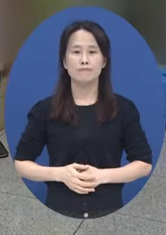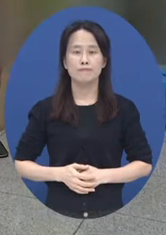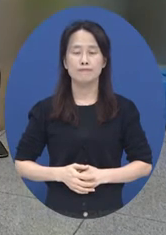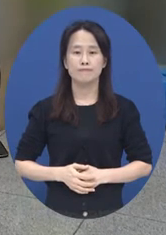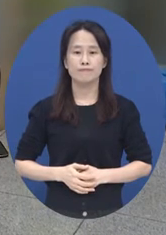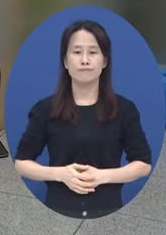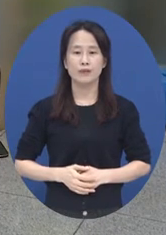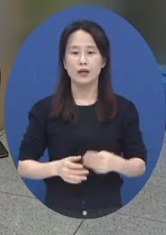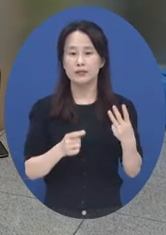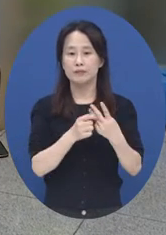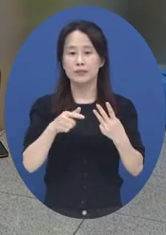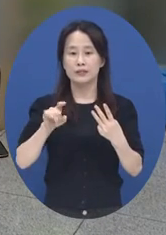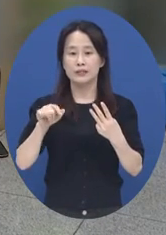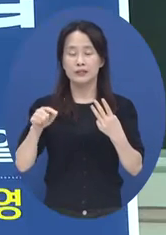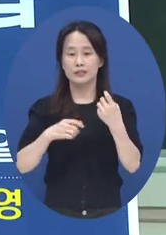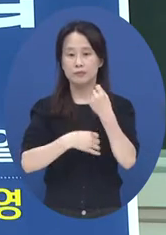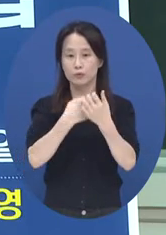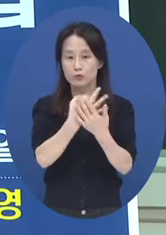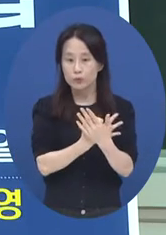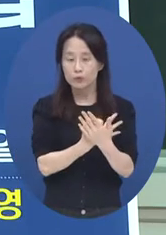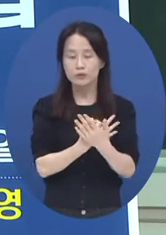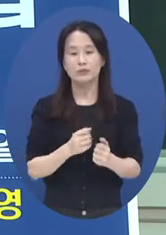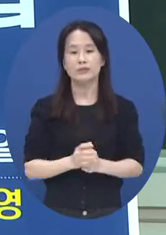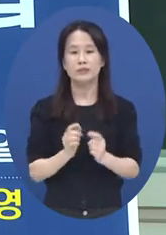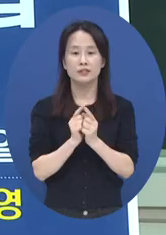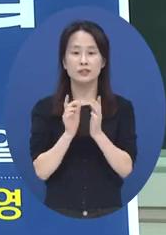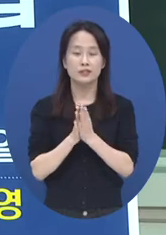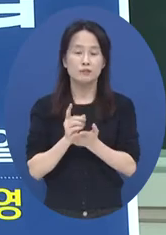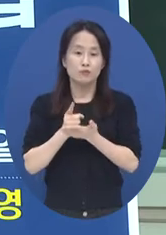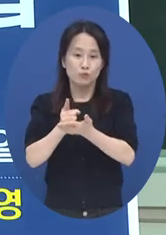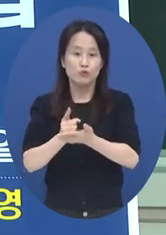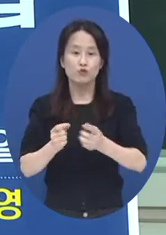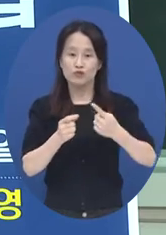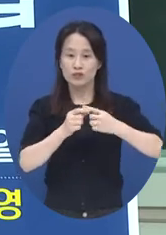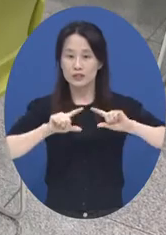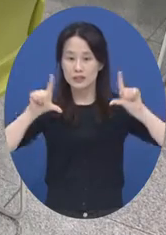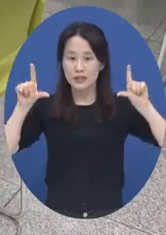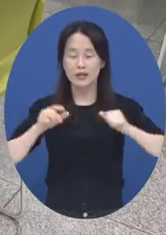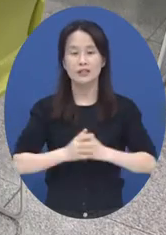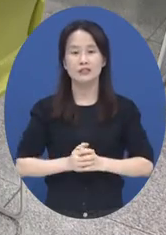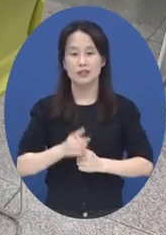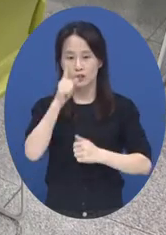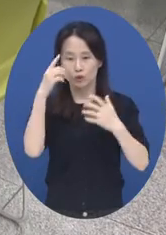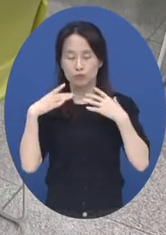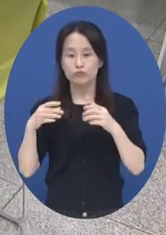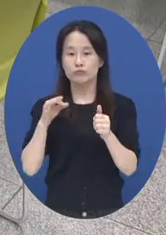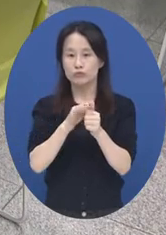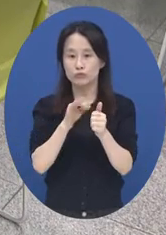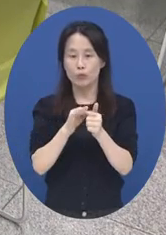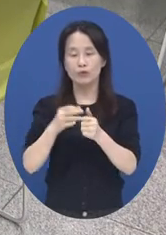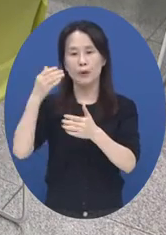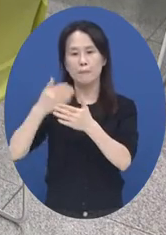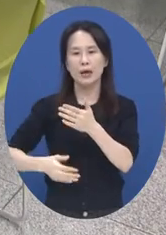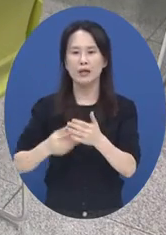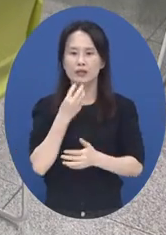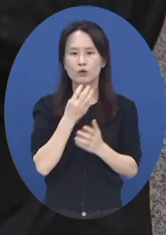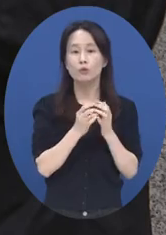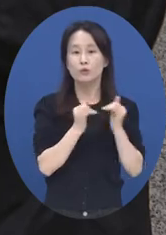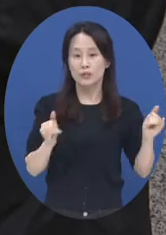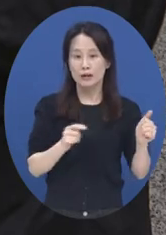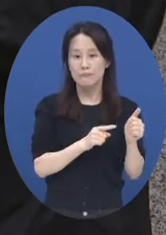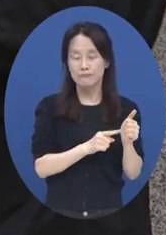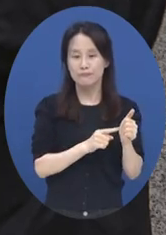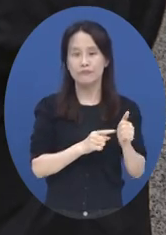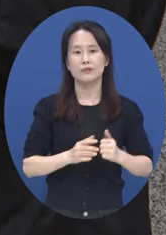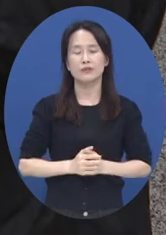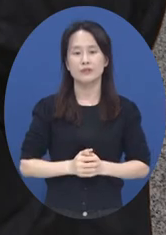경우도 3차 재난 기본서 들 오프라인 신청접수 참 날 정부의 상생 국민주 연금 지급 대상에서 제외된 도민들이